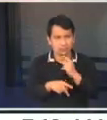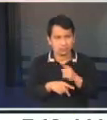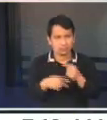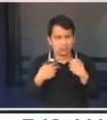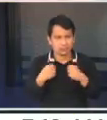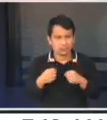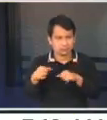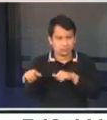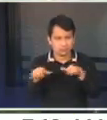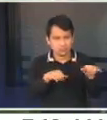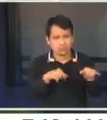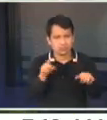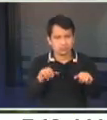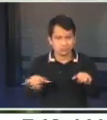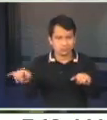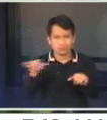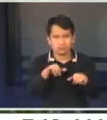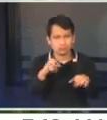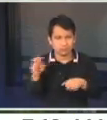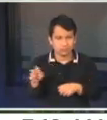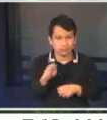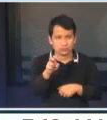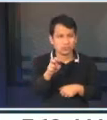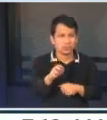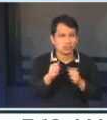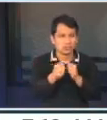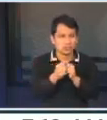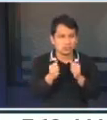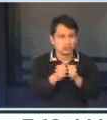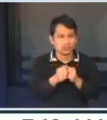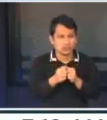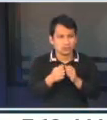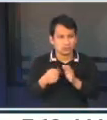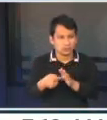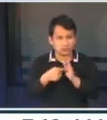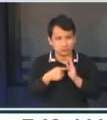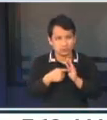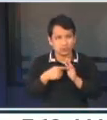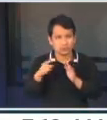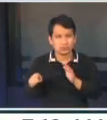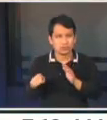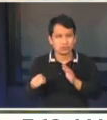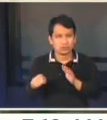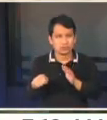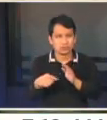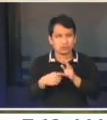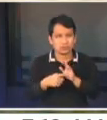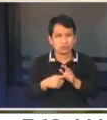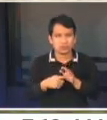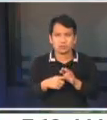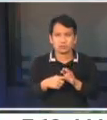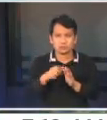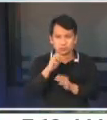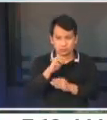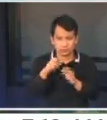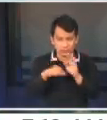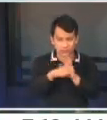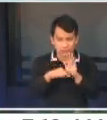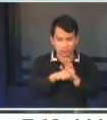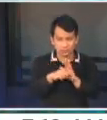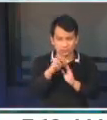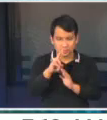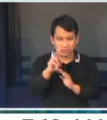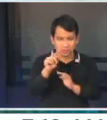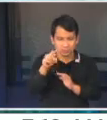safety standards ang lahat ng turista, kabilang sa requirement ang electronic health pass at negative RT-PCR